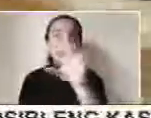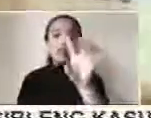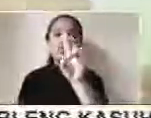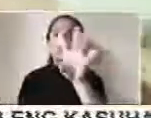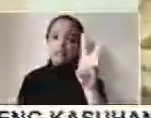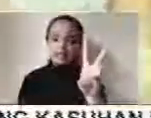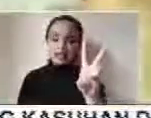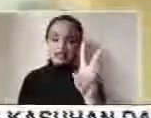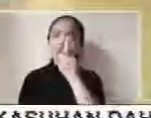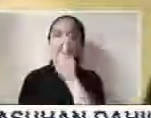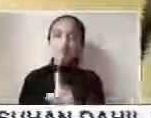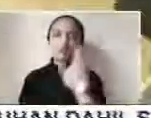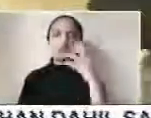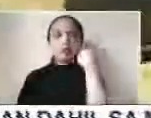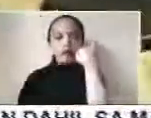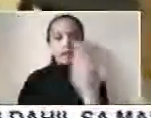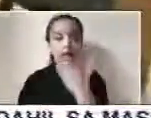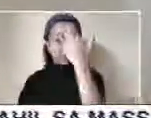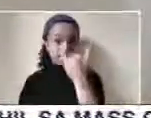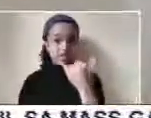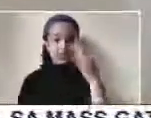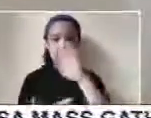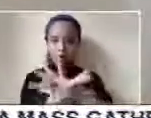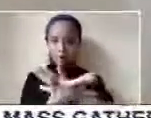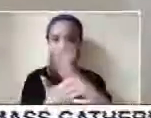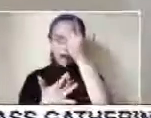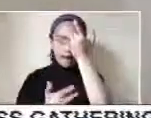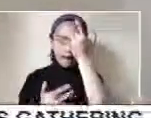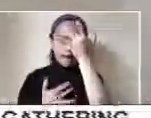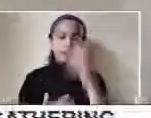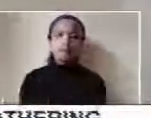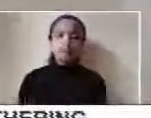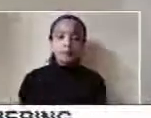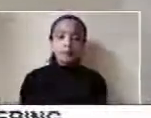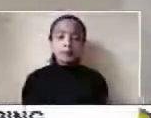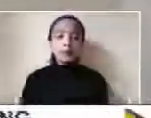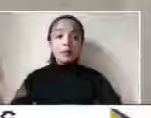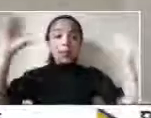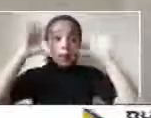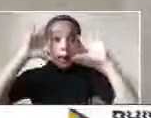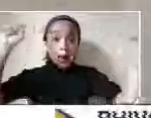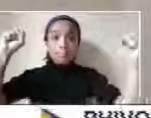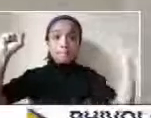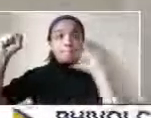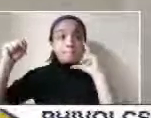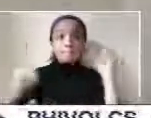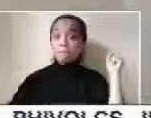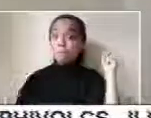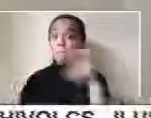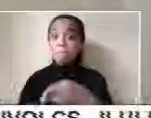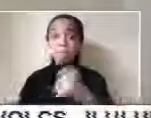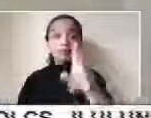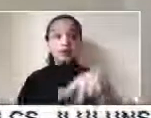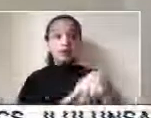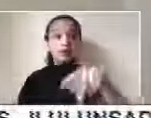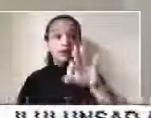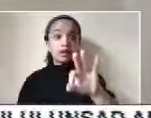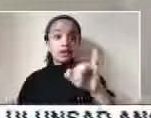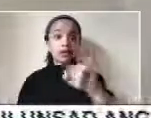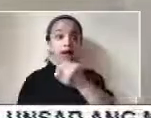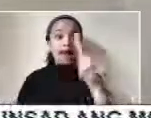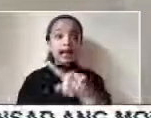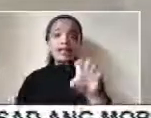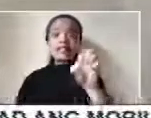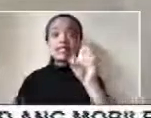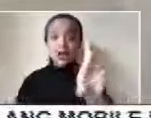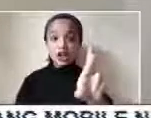mga Pilipinong manggagawa na nade-deploy sa abroad. So, walang favoritism dahil kung hindi bibigyan ng Pfizer mga seamen, baka hindi makasakay muli